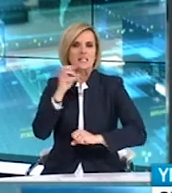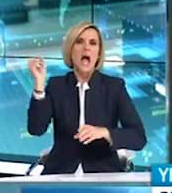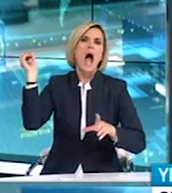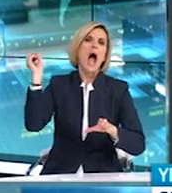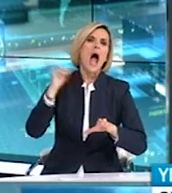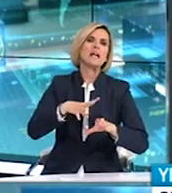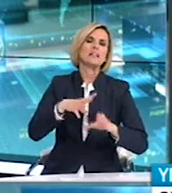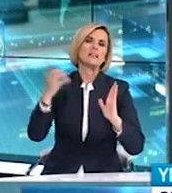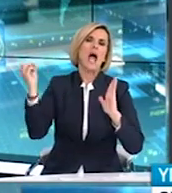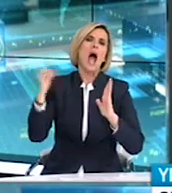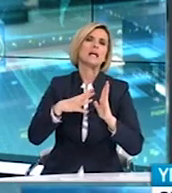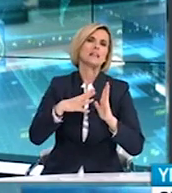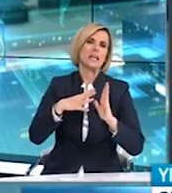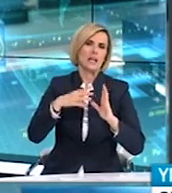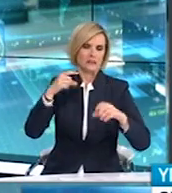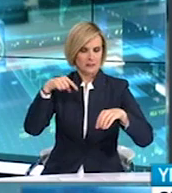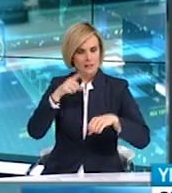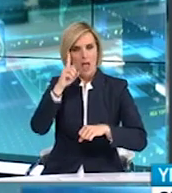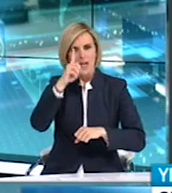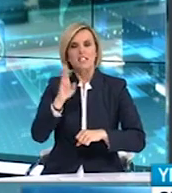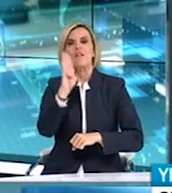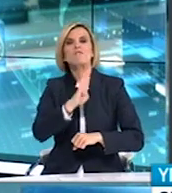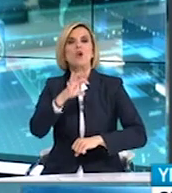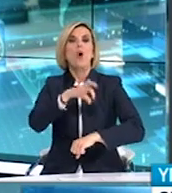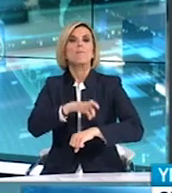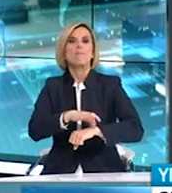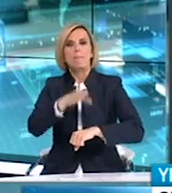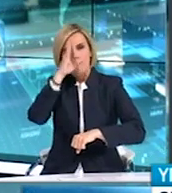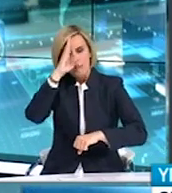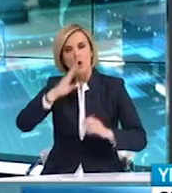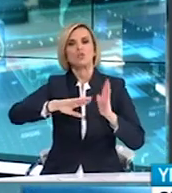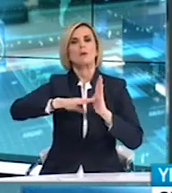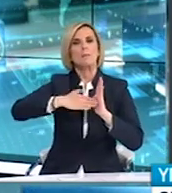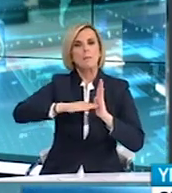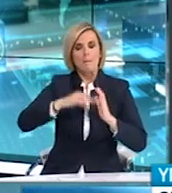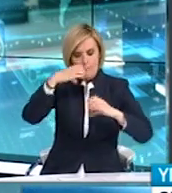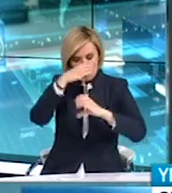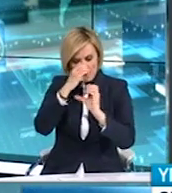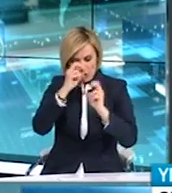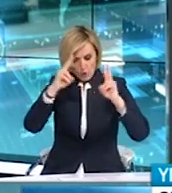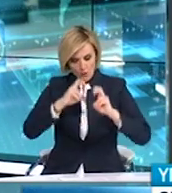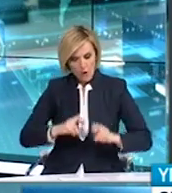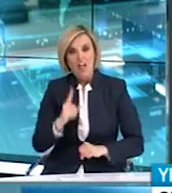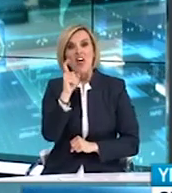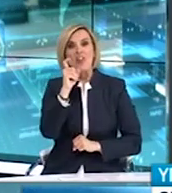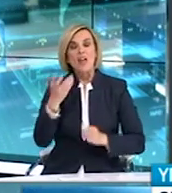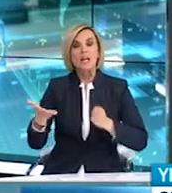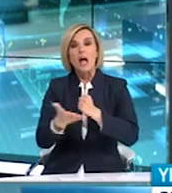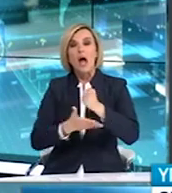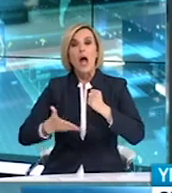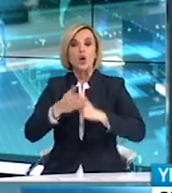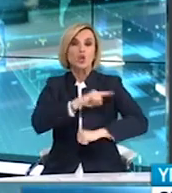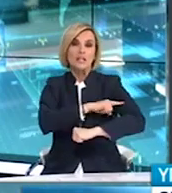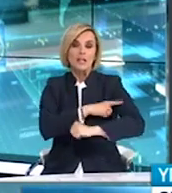ακτινοδιαγνωστικής, ένας ιατρός βιοπαθολόγος, ένας επιμελητής Α Μικροβιολογίας, 10 αγροτικοί γιατροί, 7 νοσηλευτές